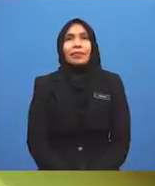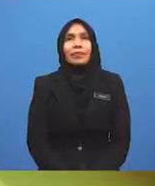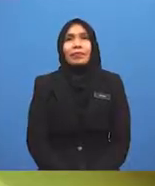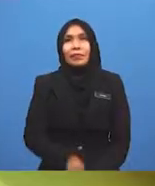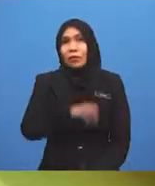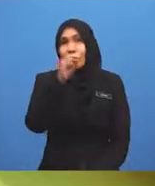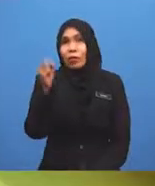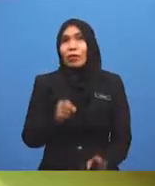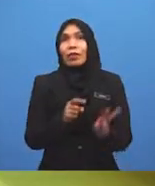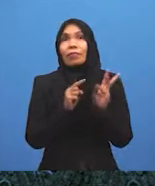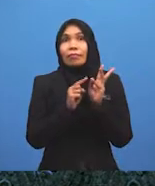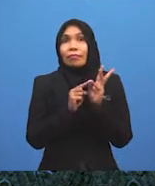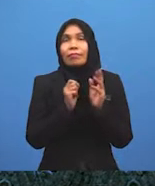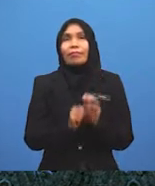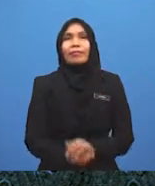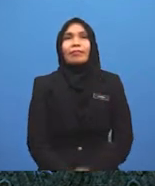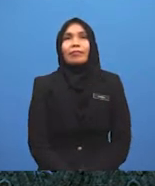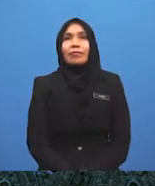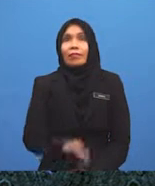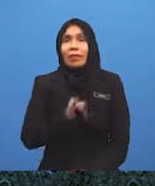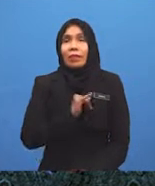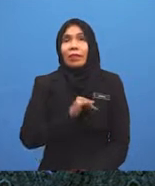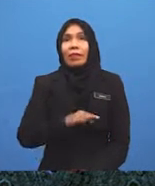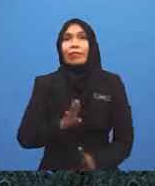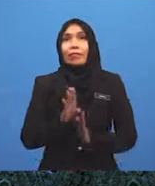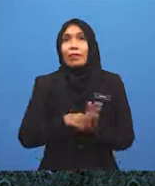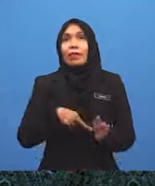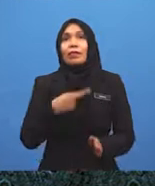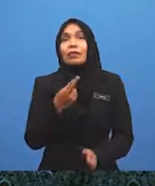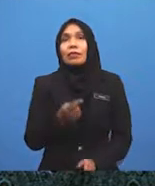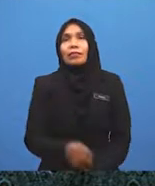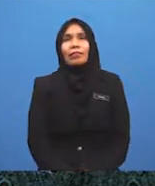Soalan ke-9. Saya berasa